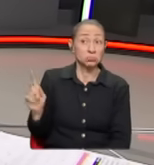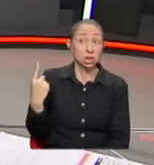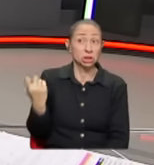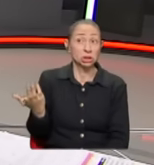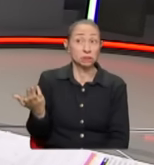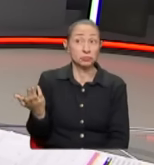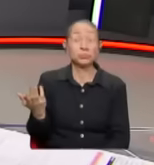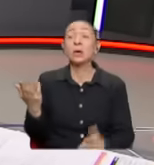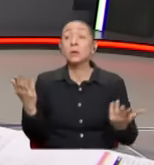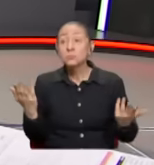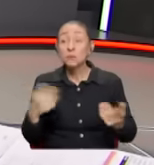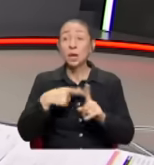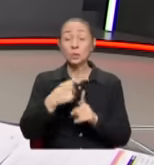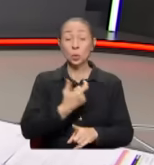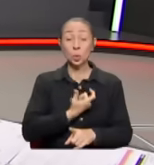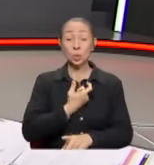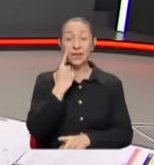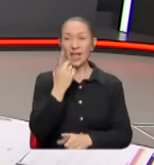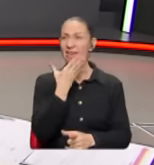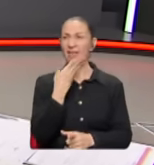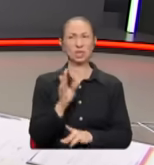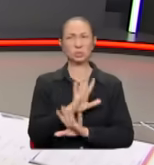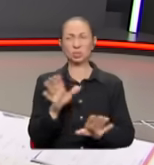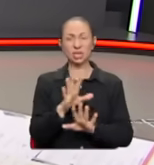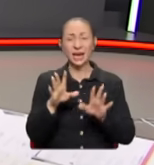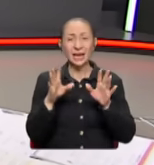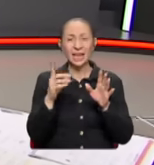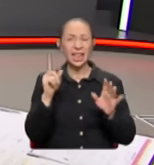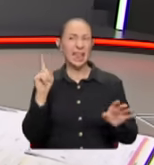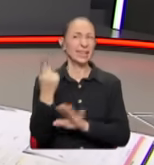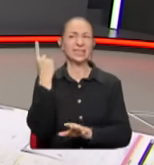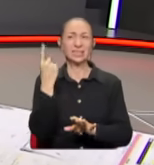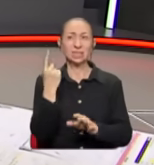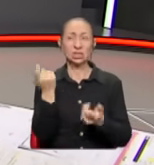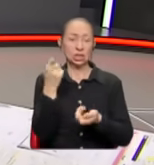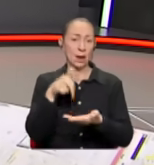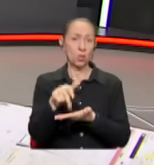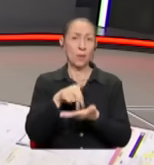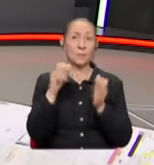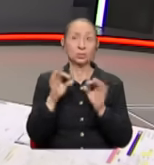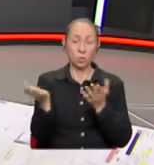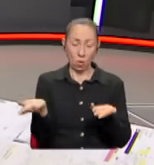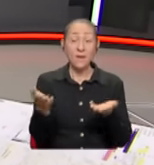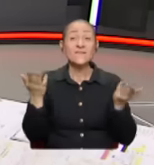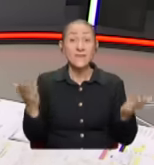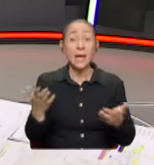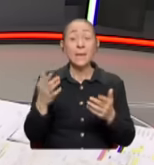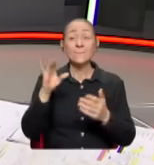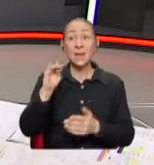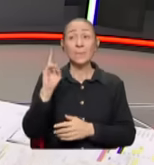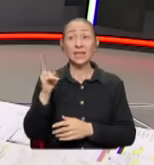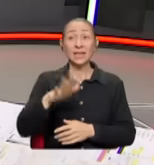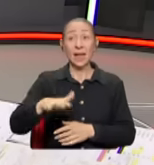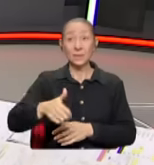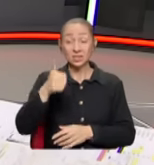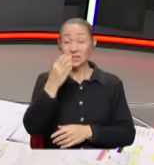Enteresan yani. Ve üstelik bir hukuk devletine yakışmayacak derecede ilginç işler oluyor. Ve Milliyetçi Hareket Partisi